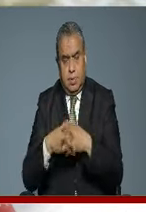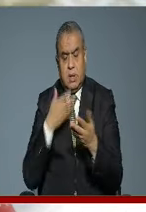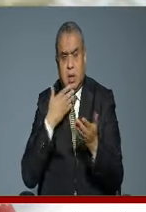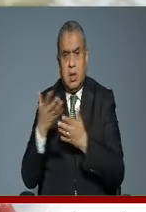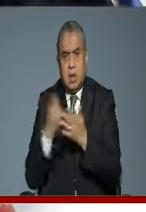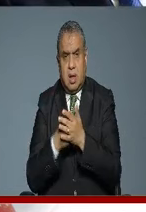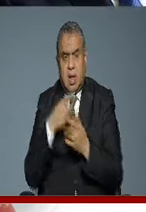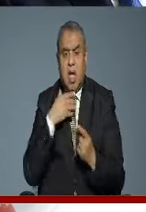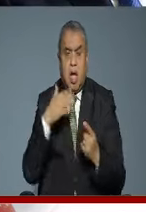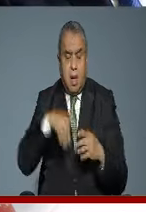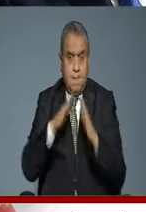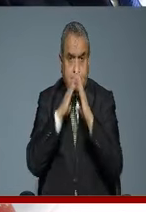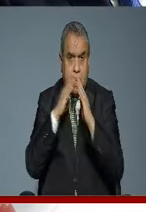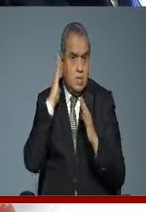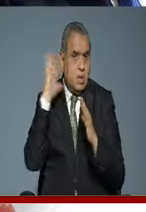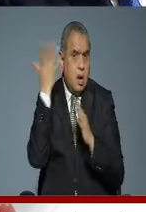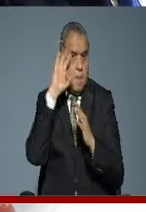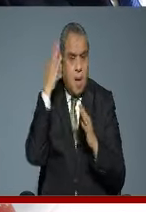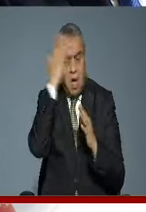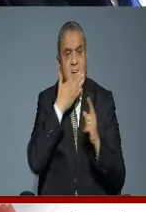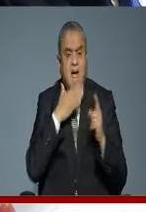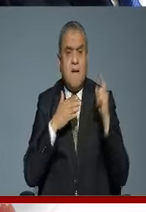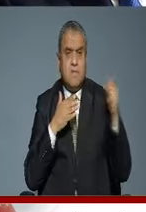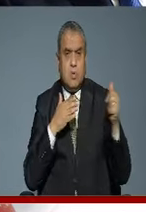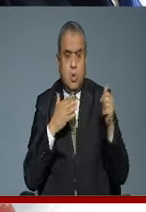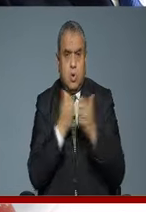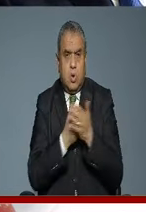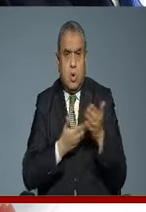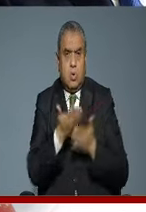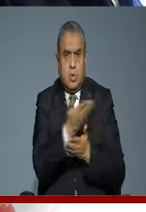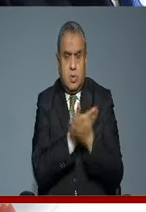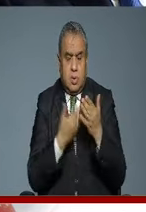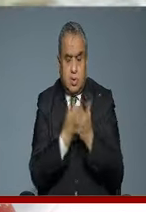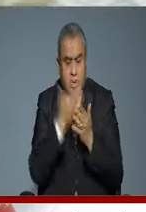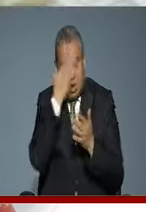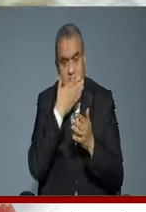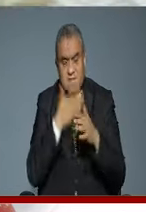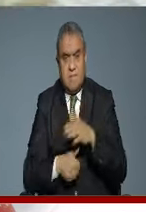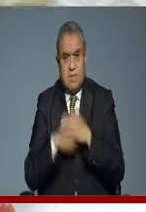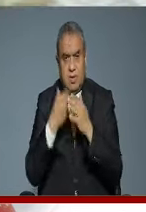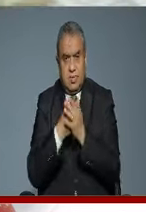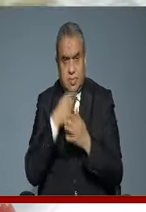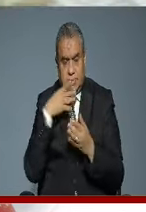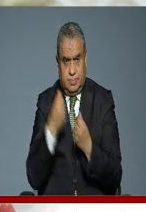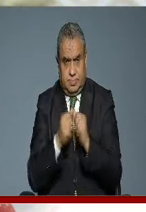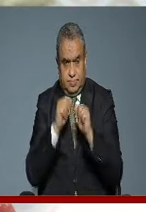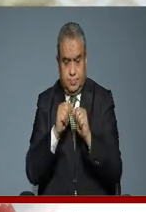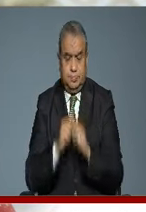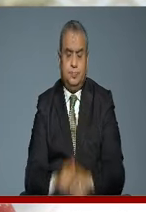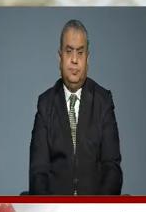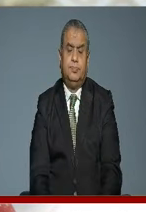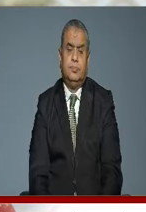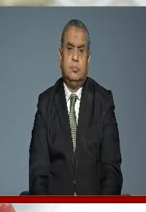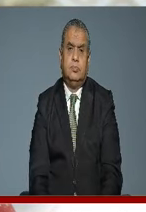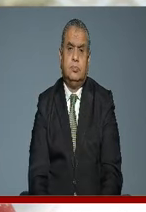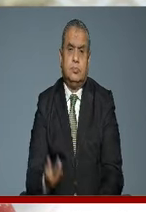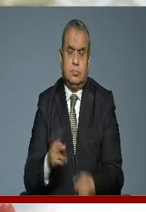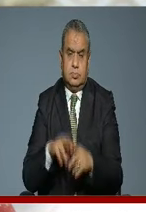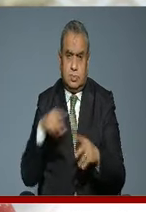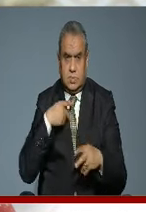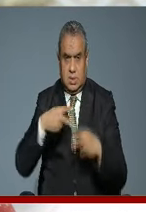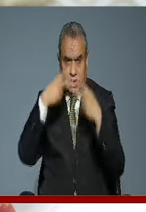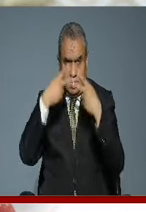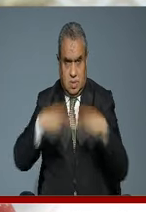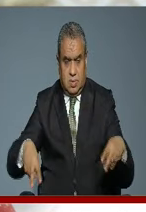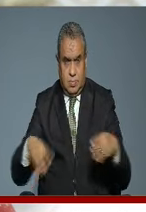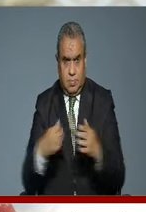إفريقيا، وبتبادلات تجارية ب2 مليون دولار، وهناك اتفاقية